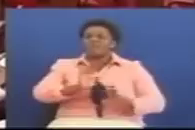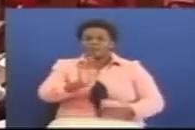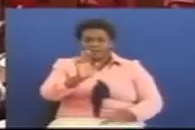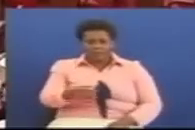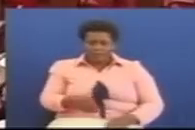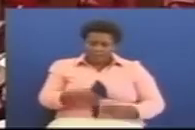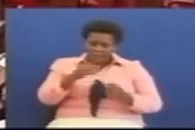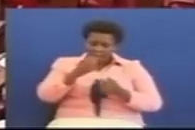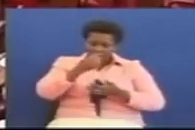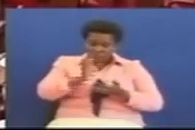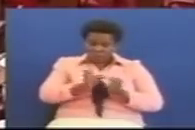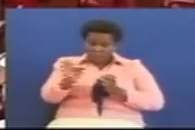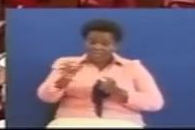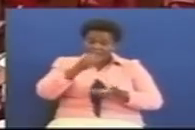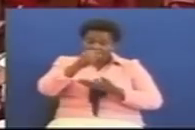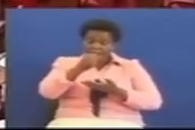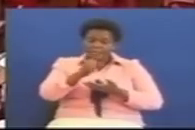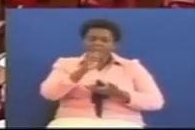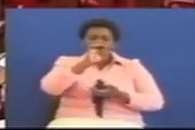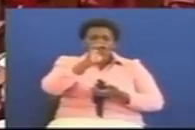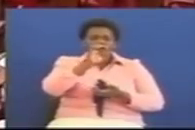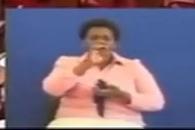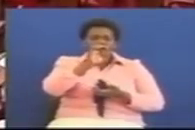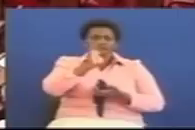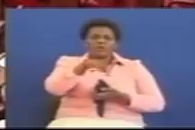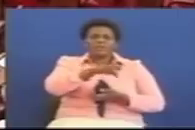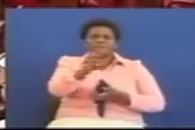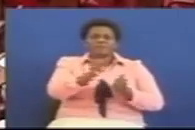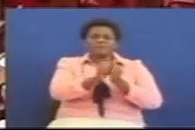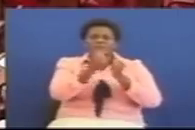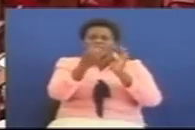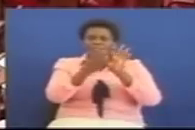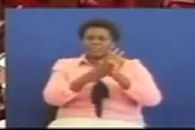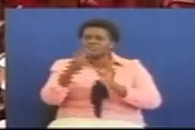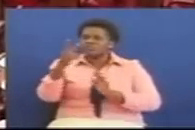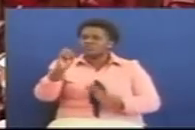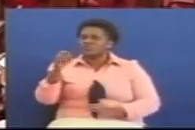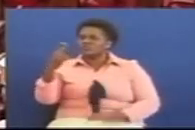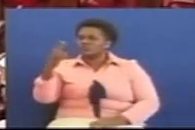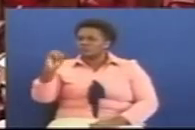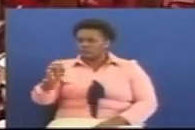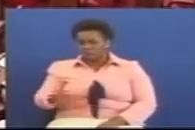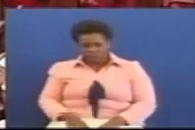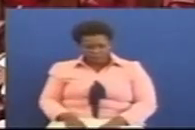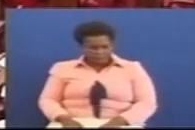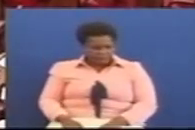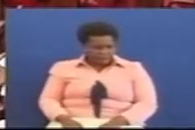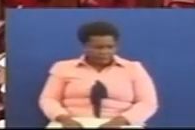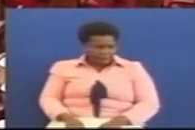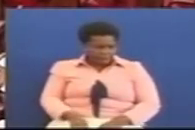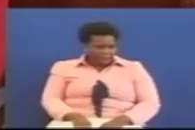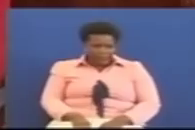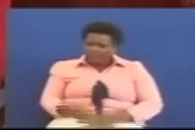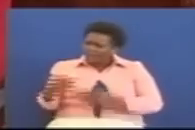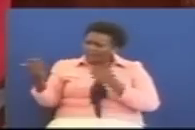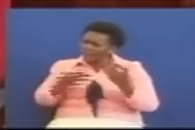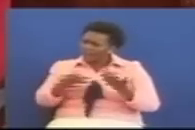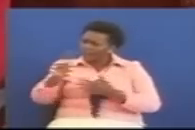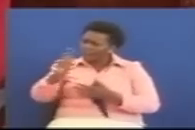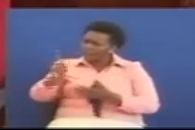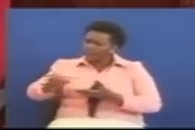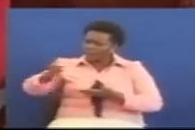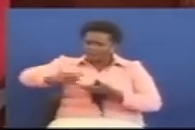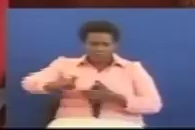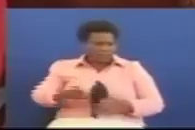2019-2020. Mheshimiwa Kambalo. Mheshimiwa Mwenyekiti, asante. Mheshimiwa Mwenyekiti, hali ya upatikanaji wa maji katika kijiji